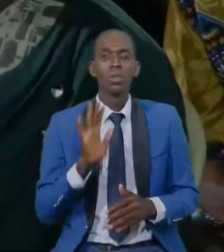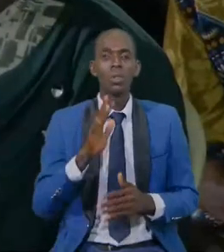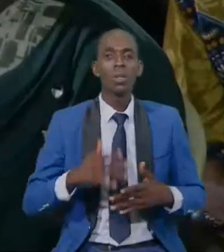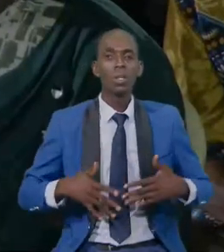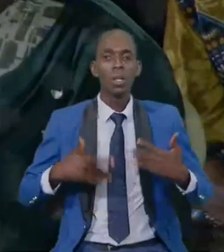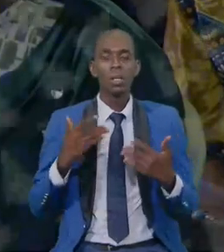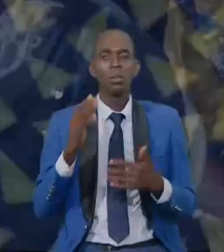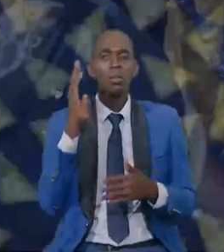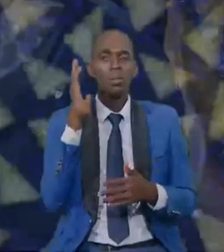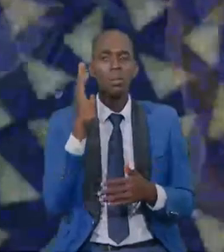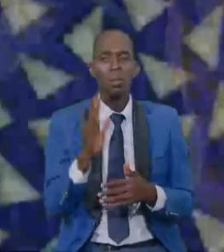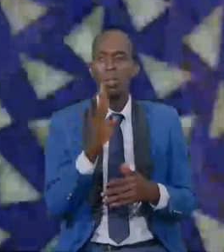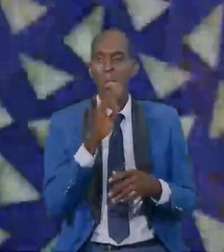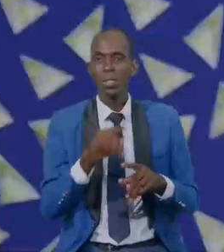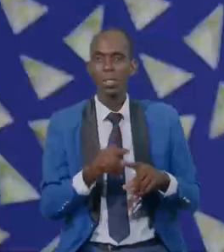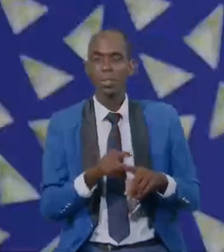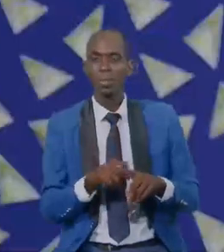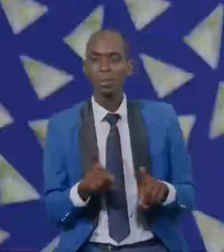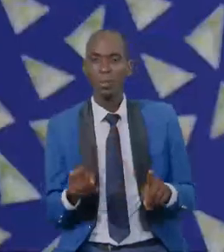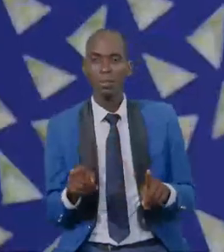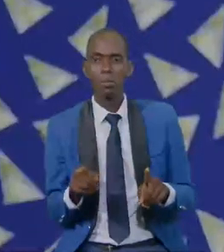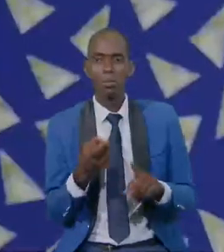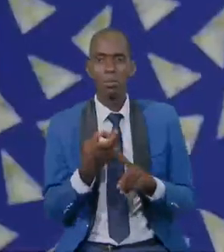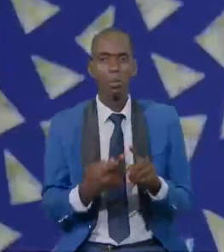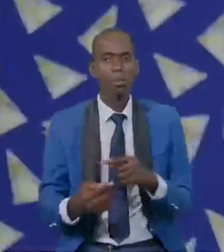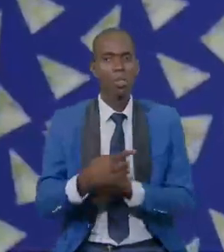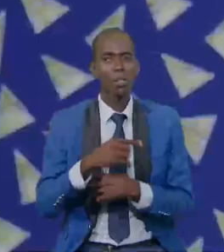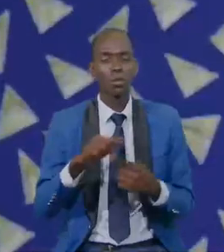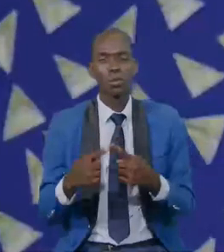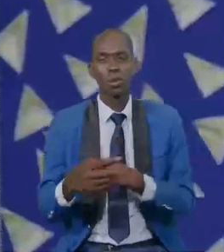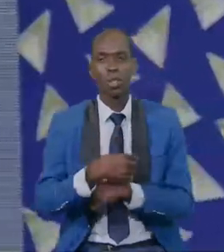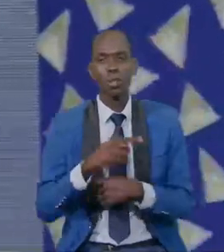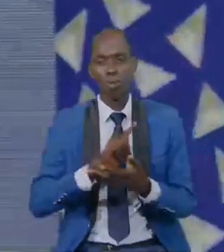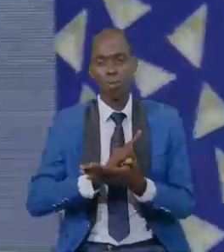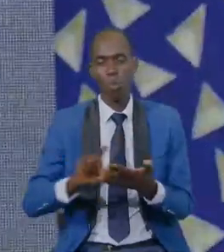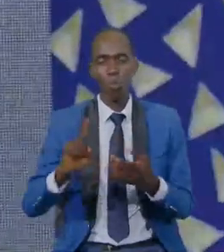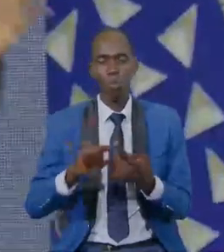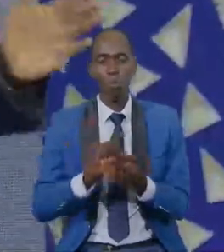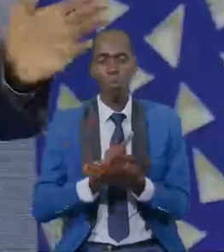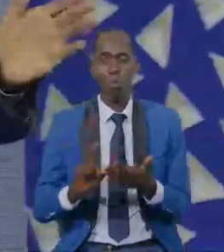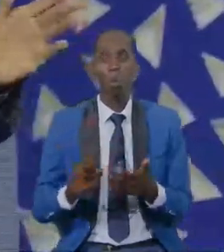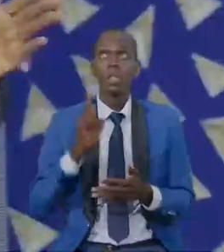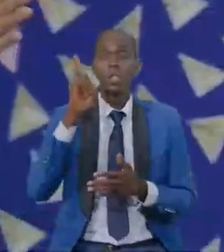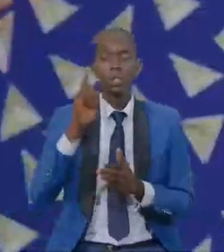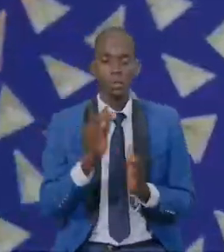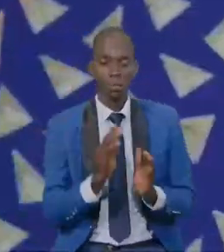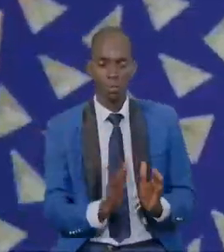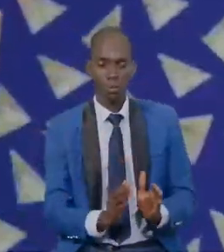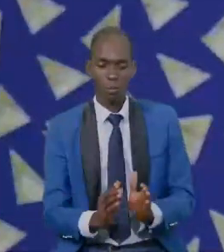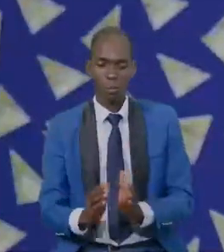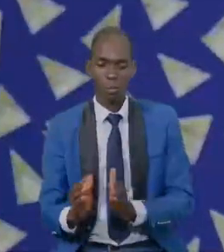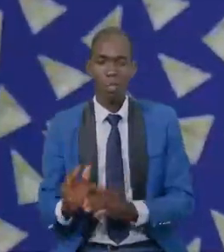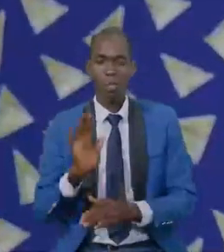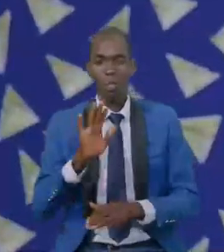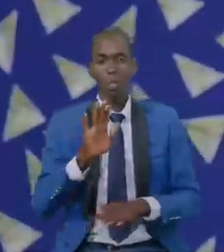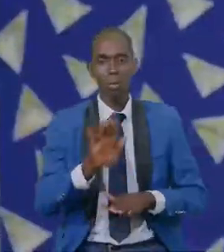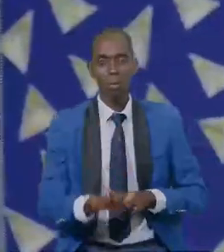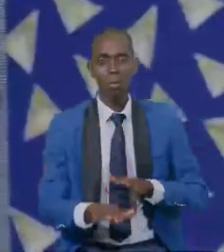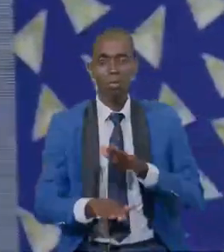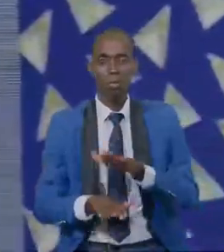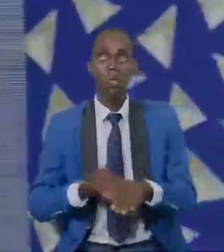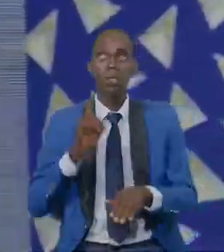ordonnée. From day to day, from week to week, from month to month, he orders your step. He orders